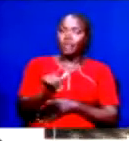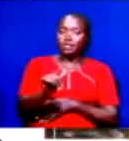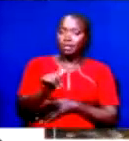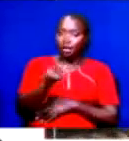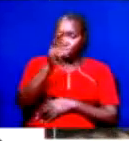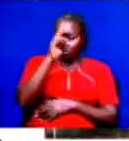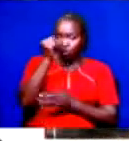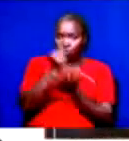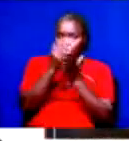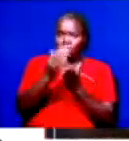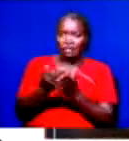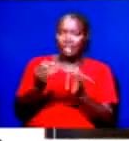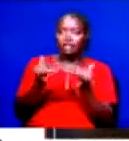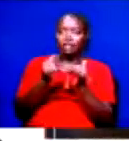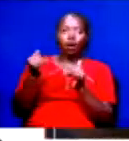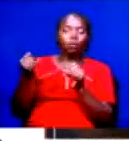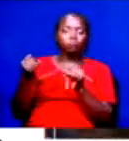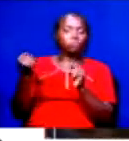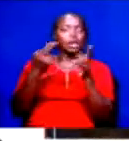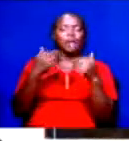wanapata silaha za kisasa.